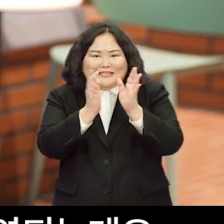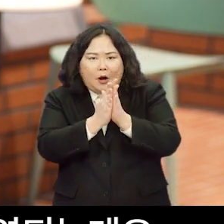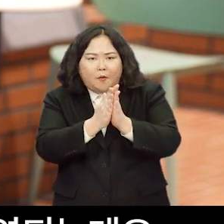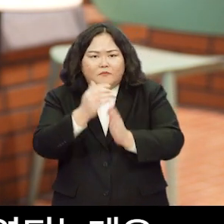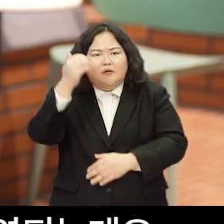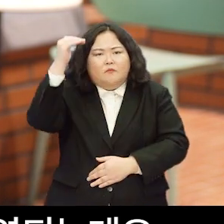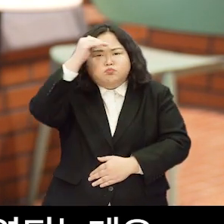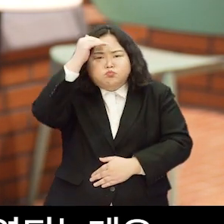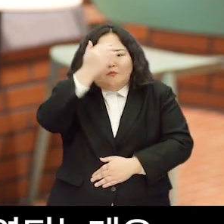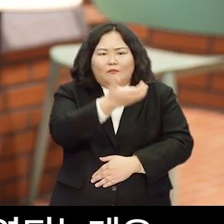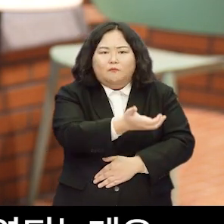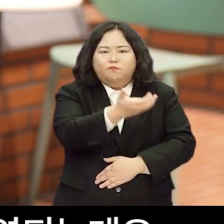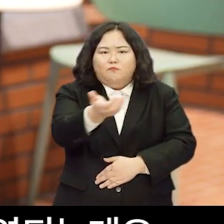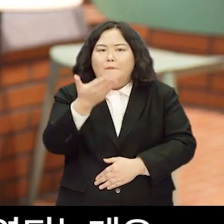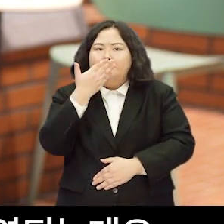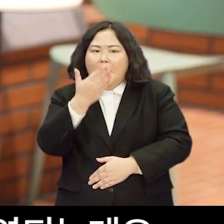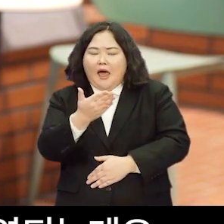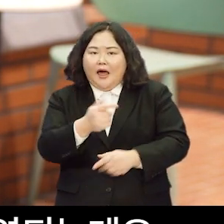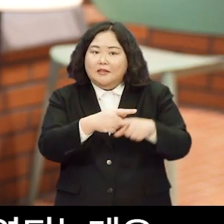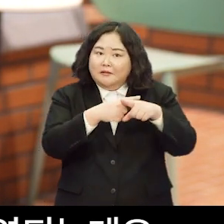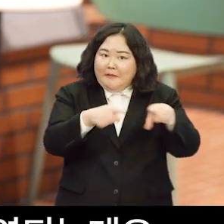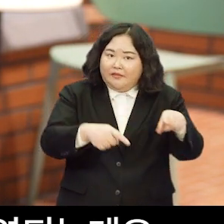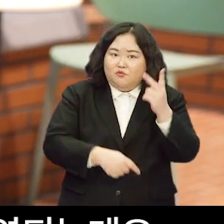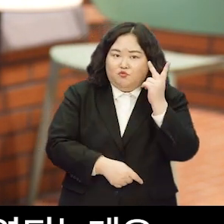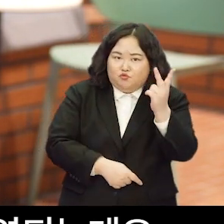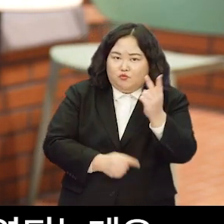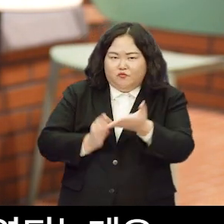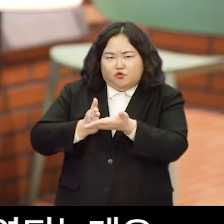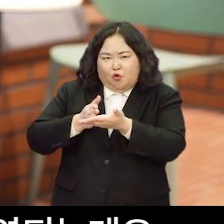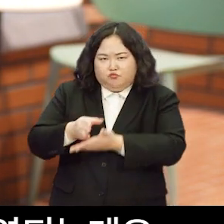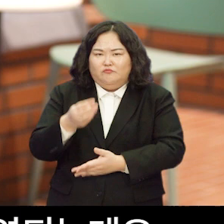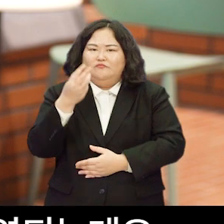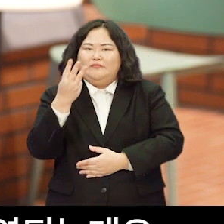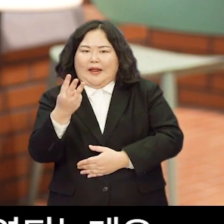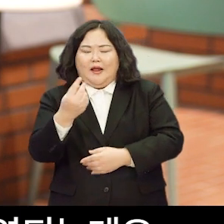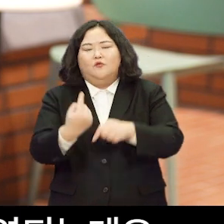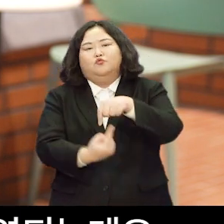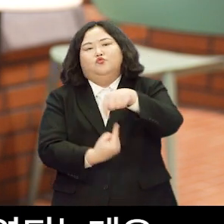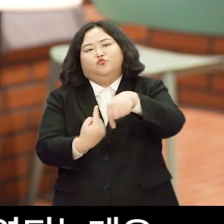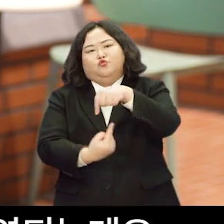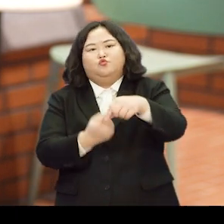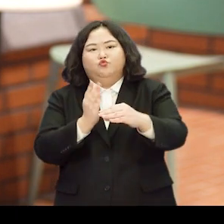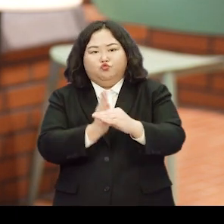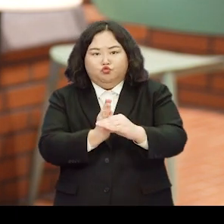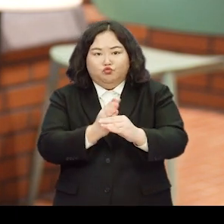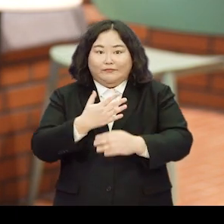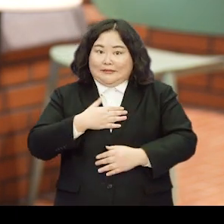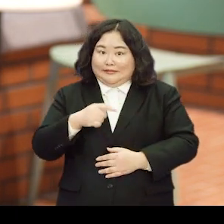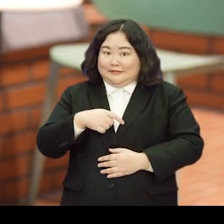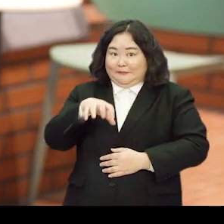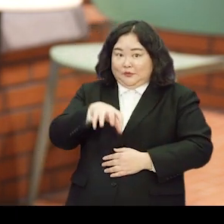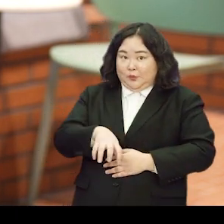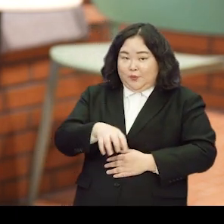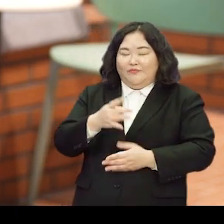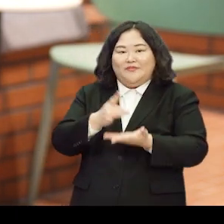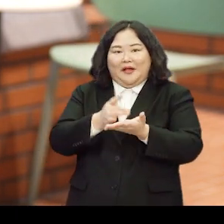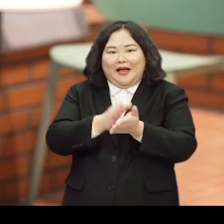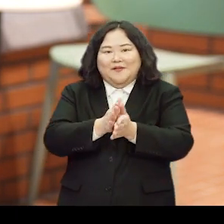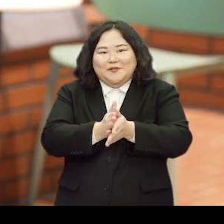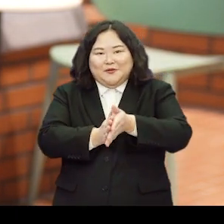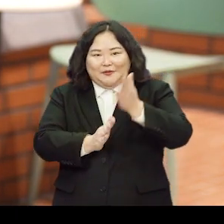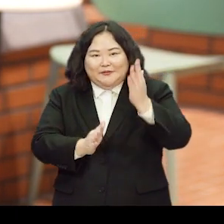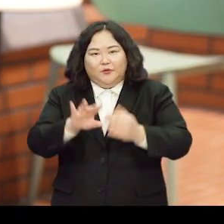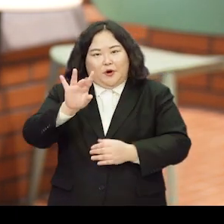둘러볼 수 있는 투어로 일반 코스 2개와 전문 코스 3개로 운영되는데요. 제가 있는 이곳 천안시